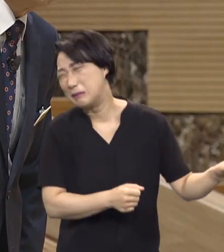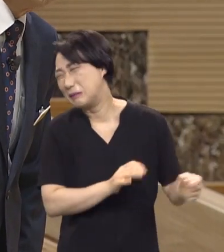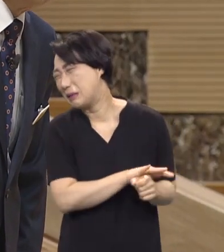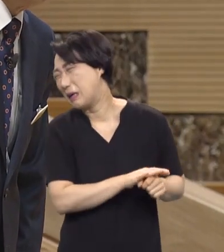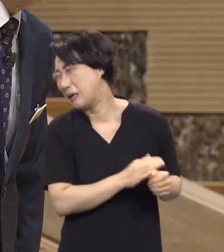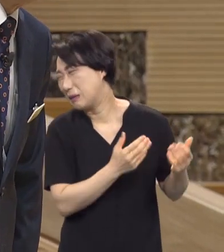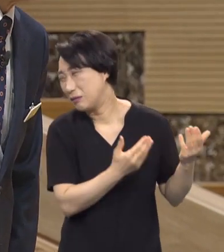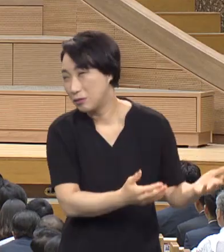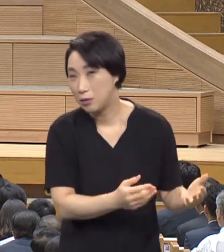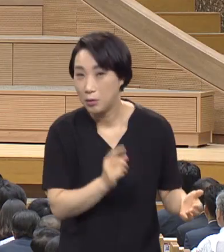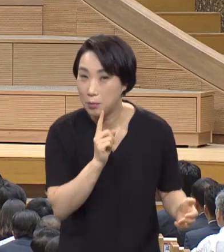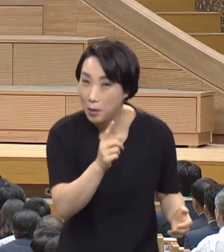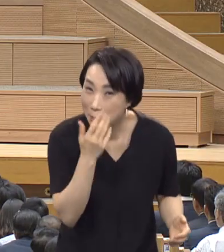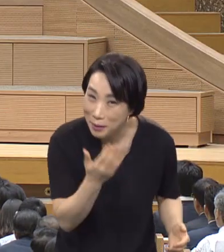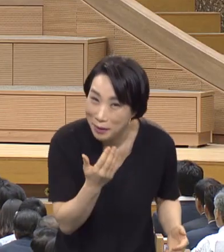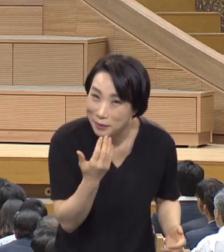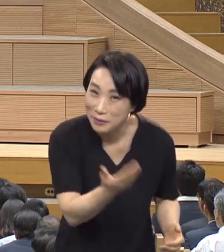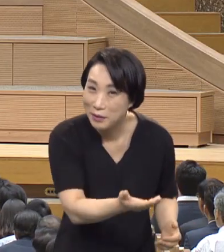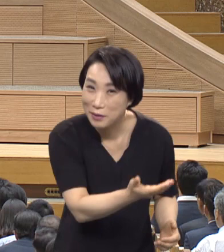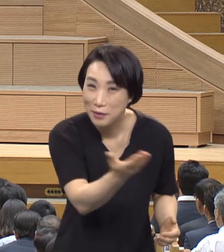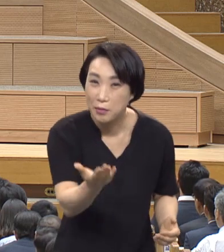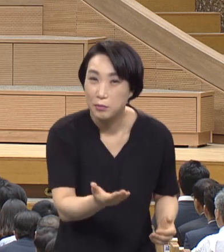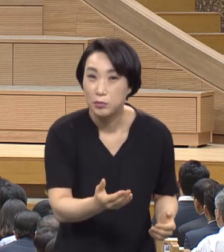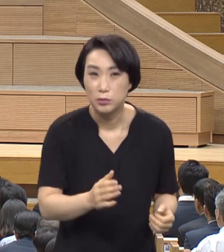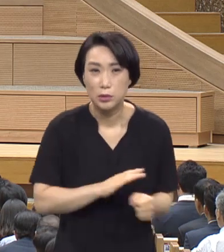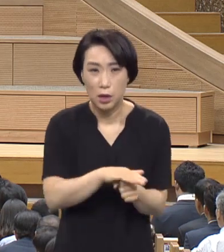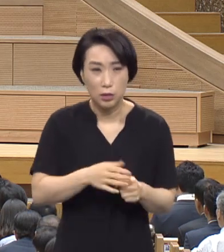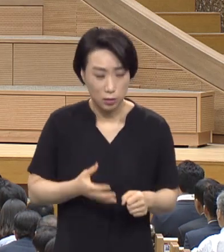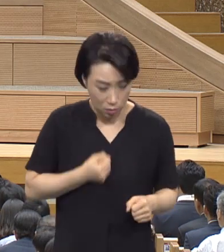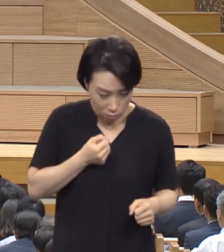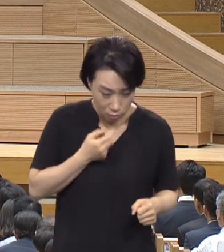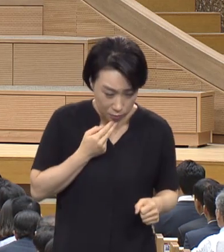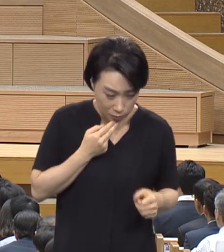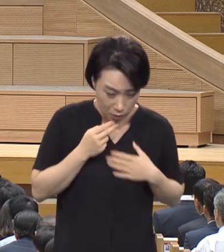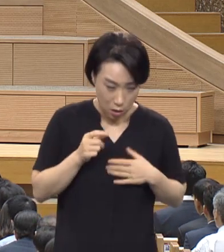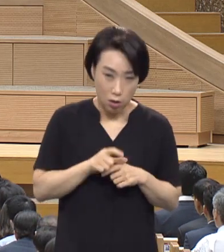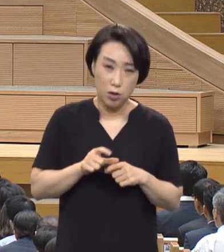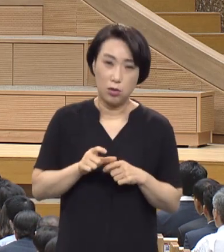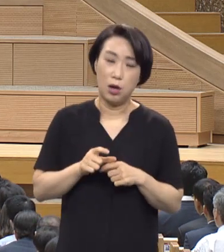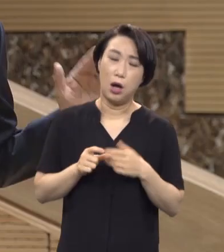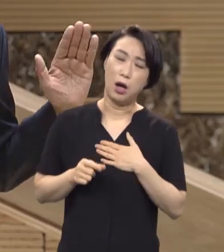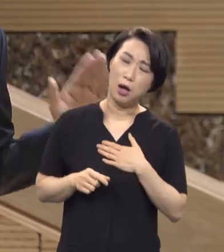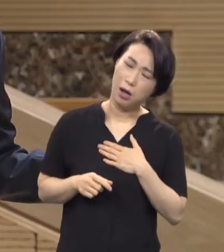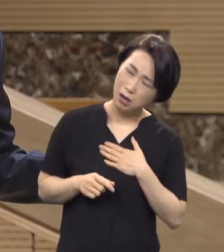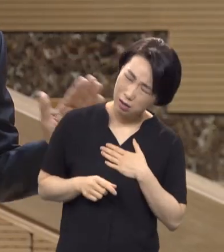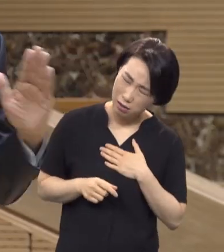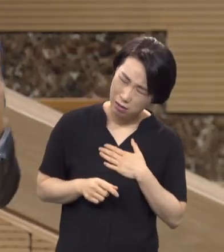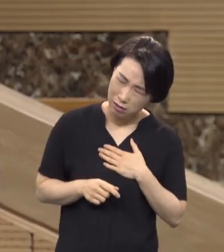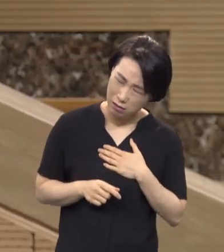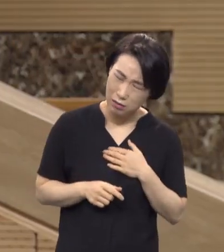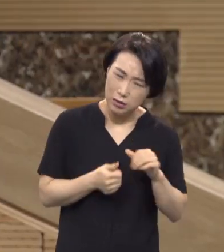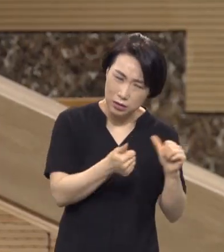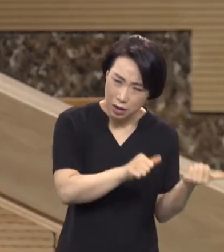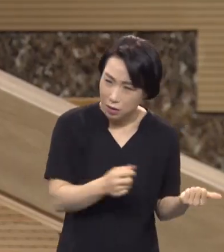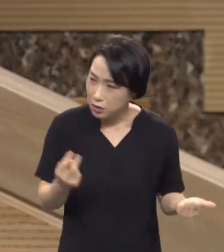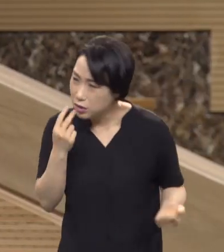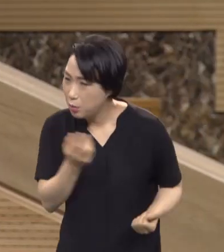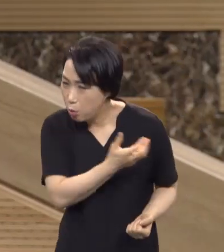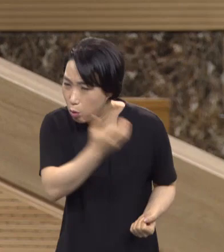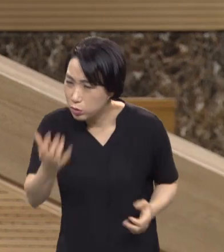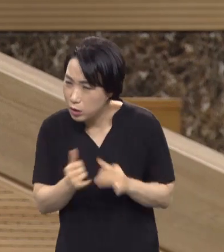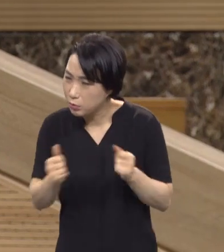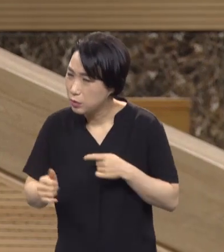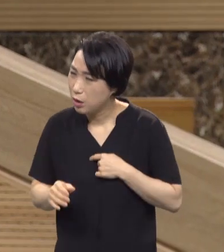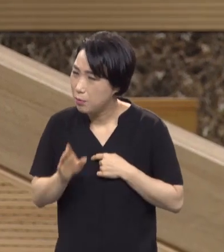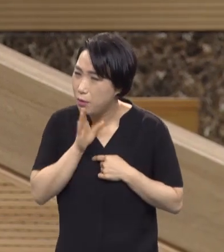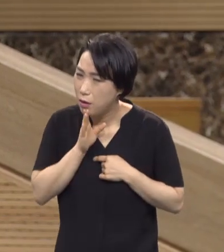말하겠어? 그 사랑이 없거든 고민해야 돼. 내가 과연 사망에서 생명으로